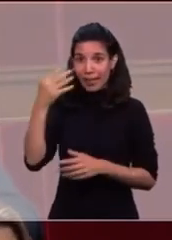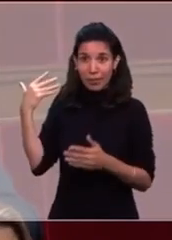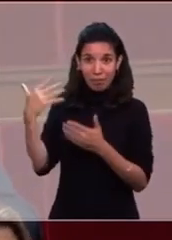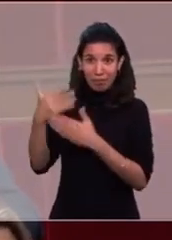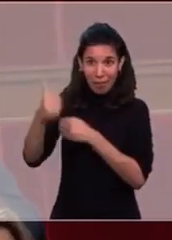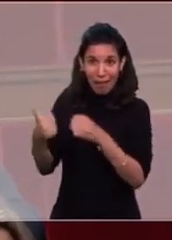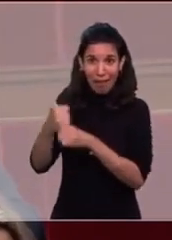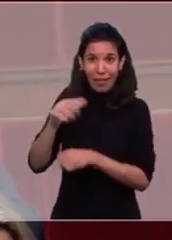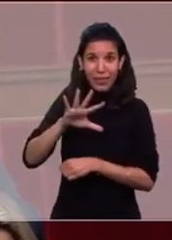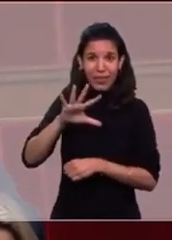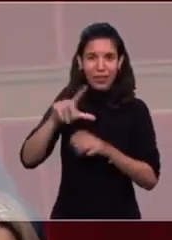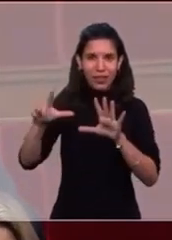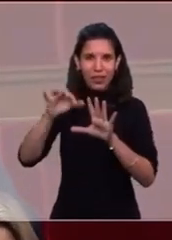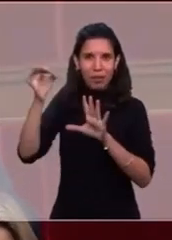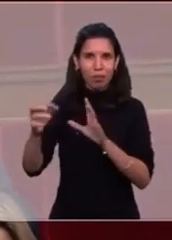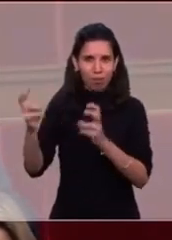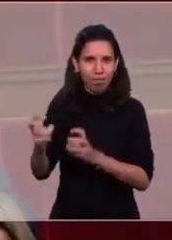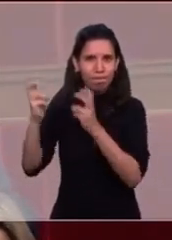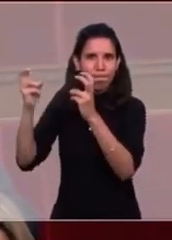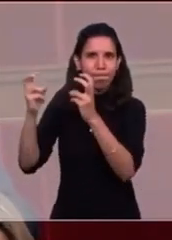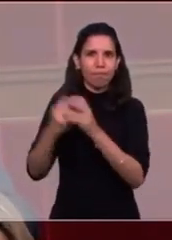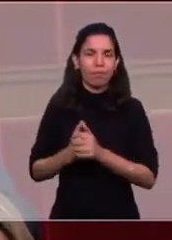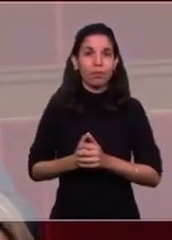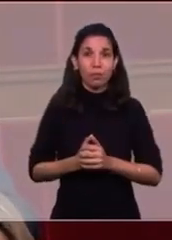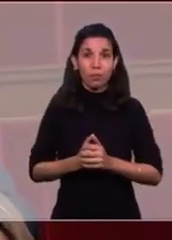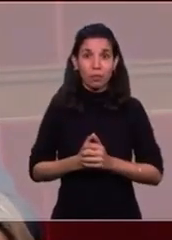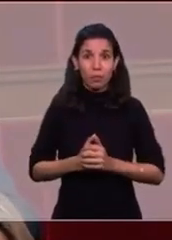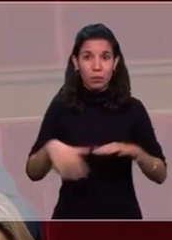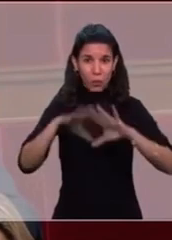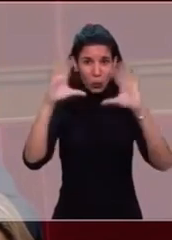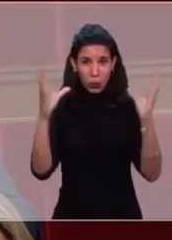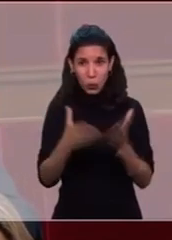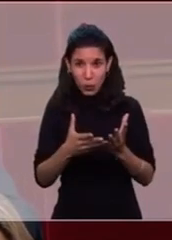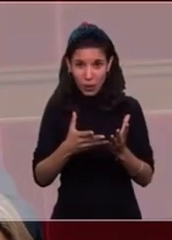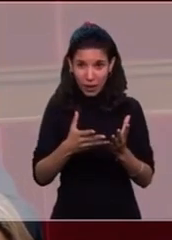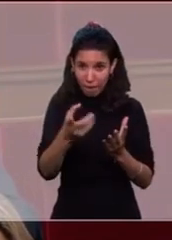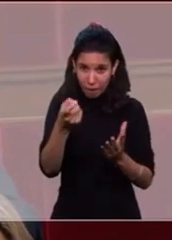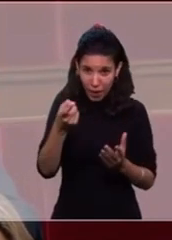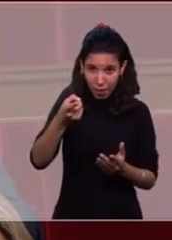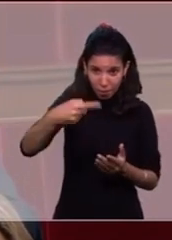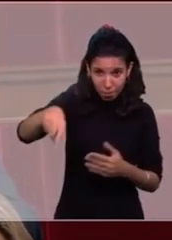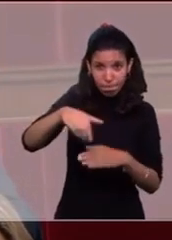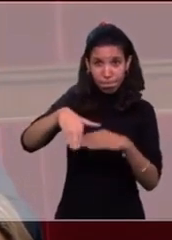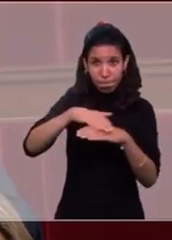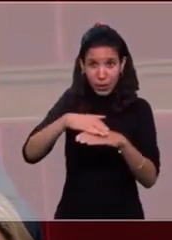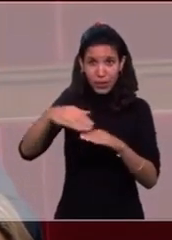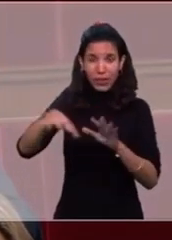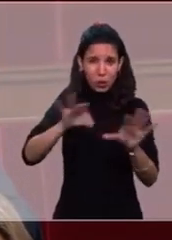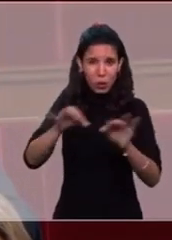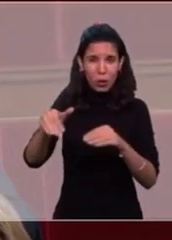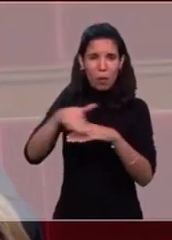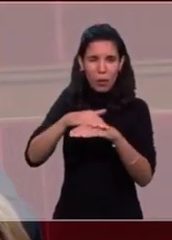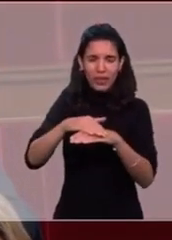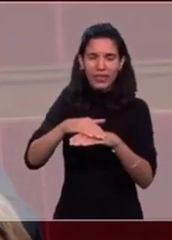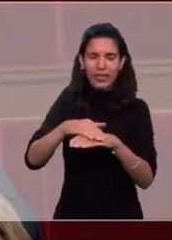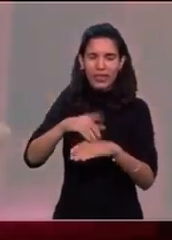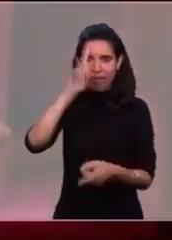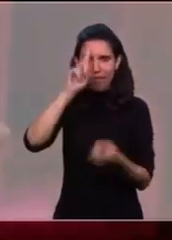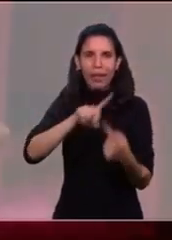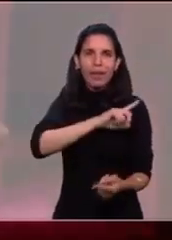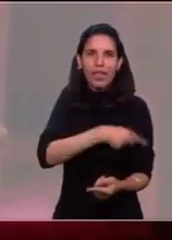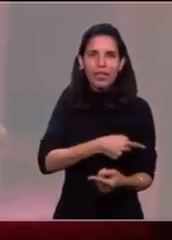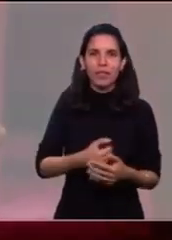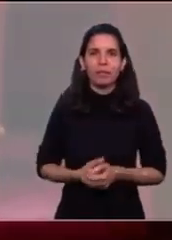l'année. Que cela vous plaise ou non, c'est le résultat de votre politique énergétique. Vous le savez pertinemment,